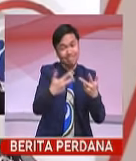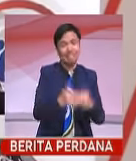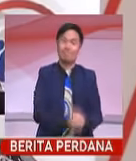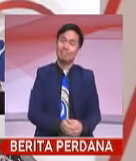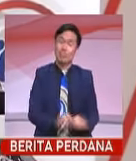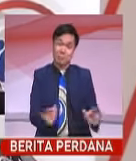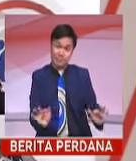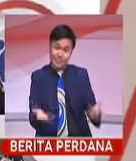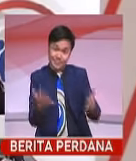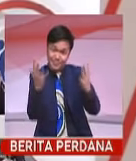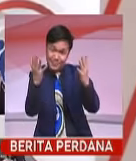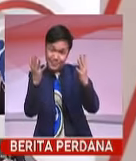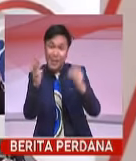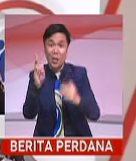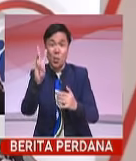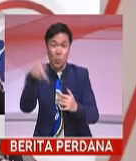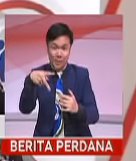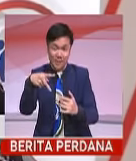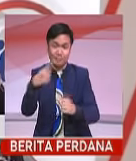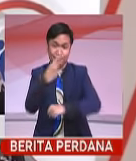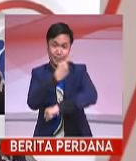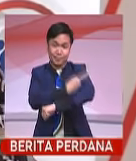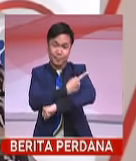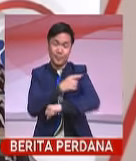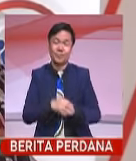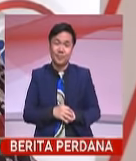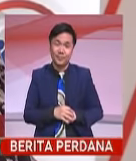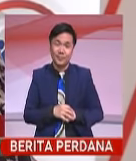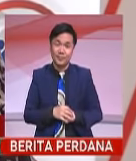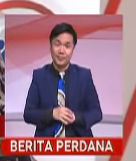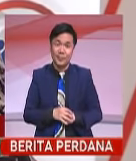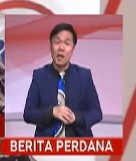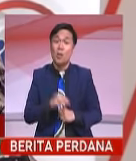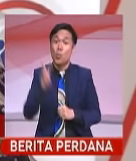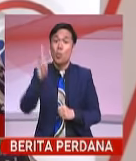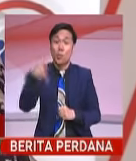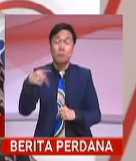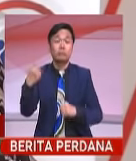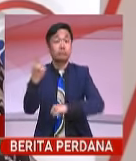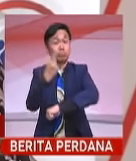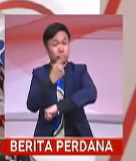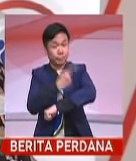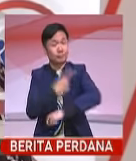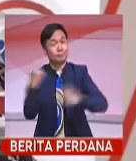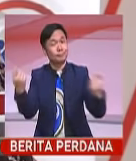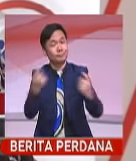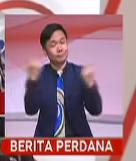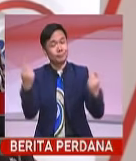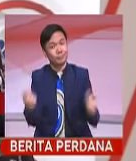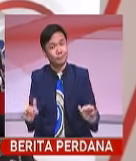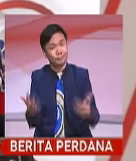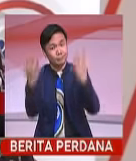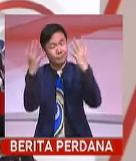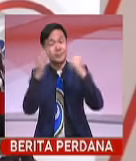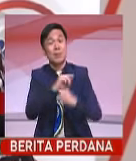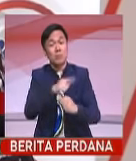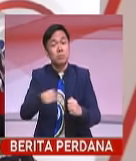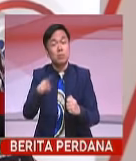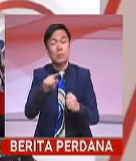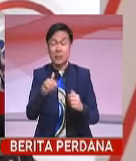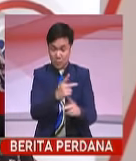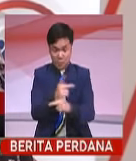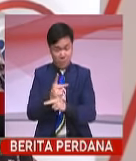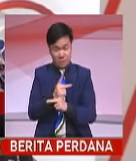Wilayah. Tapi yang pentingnya sambutan Hari Wilayah dengan satu kesedaran bahawasanya bukan saja kita menjaga